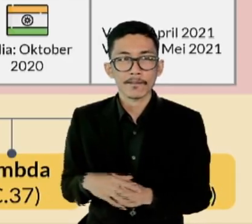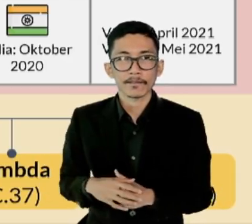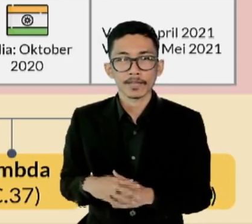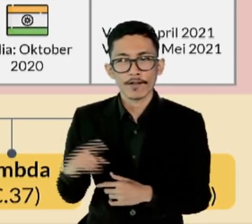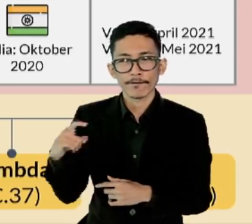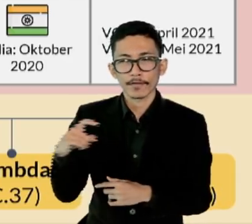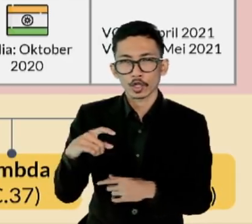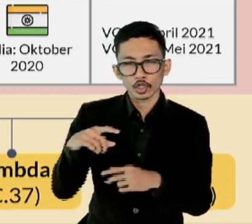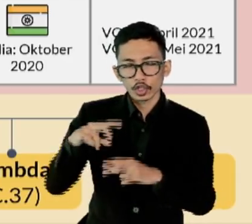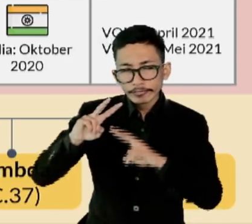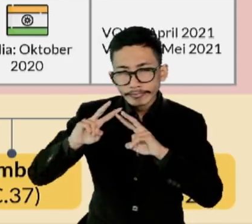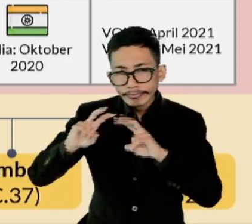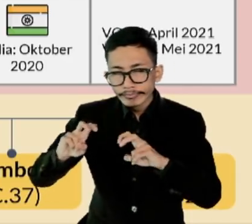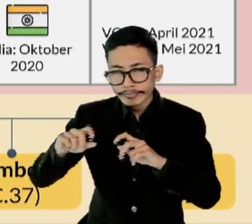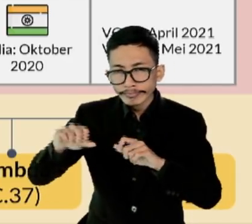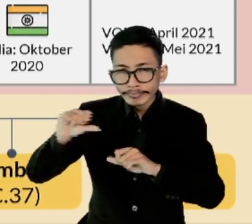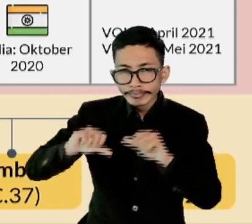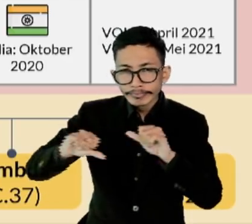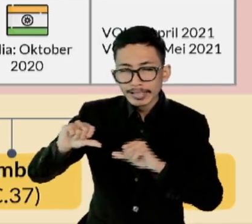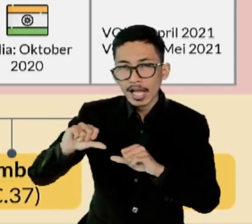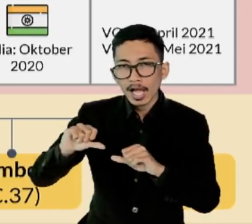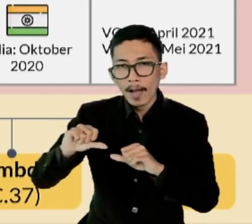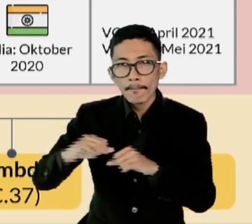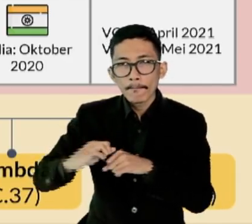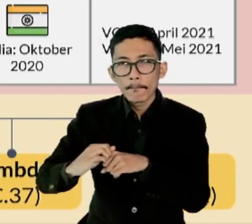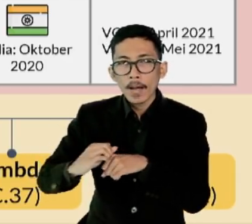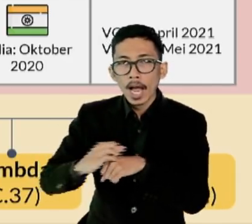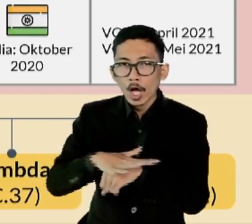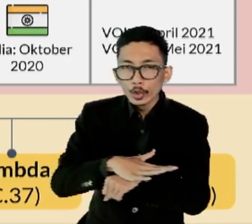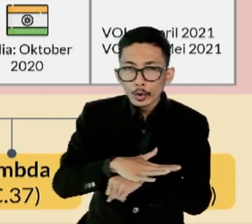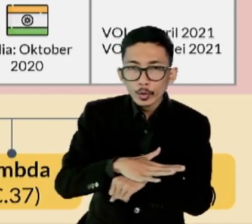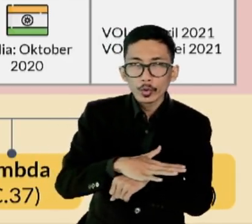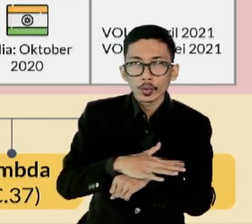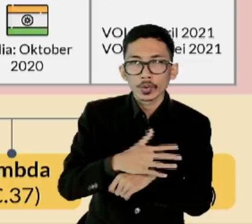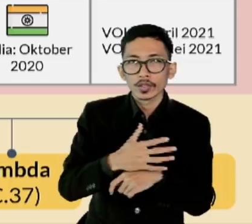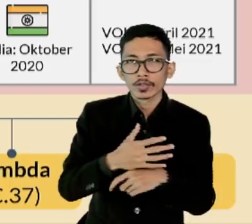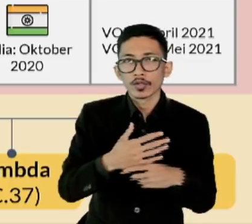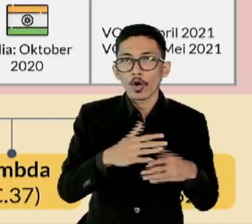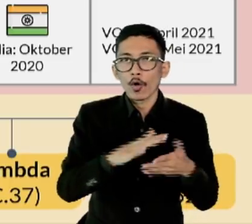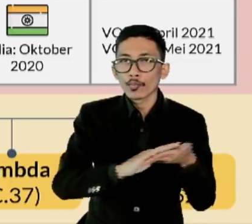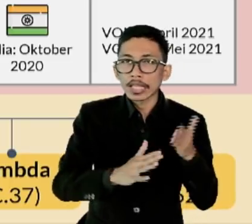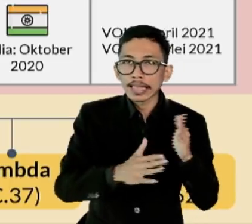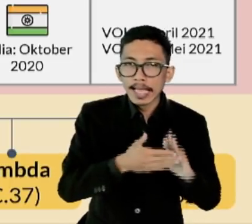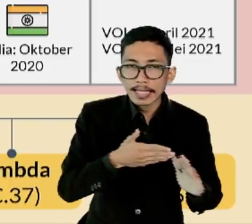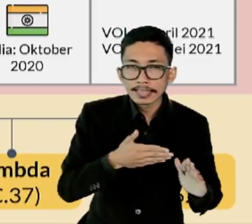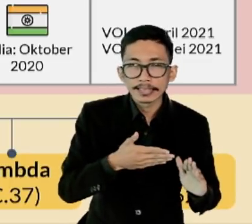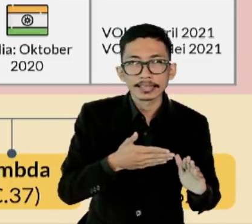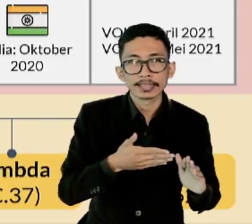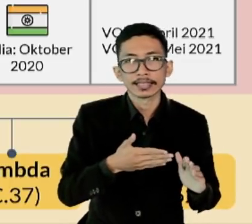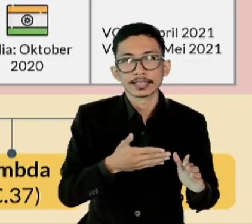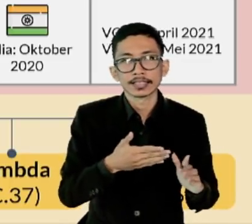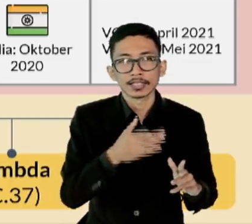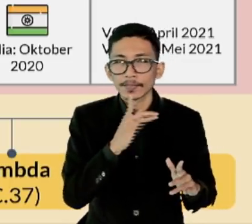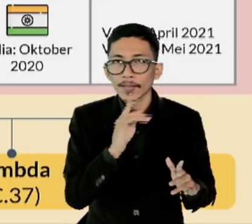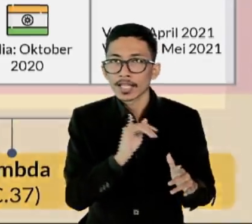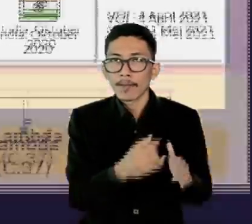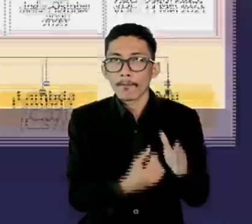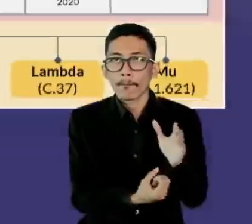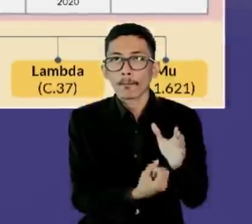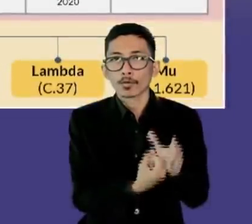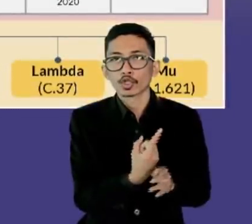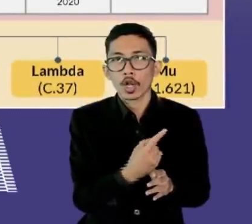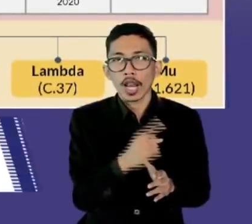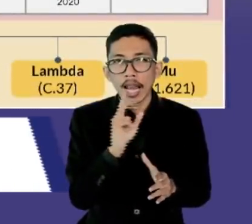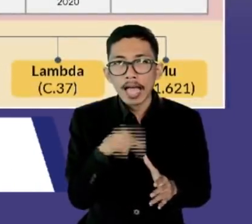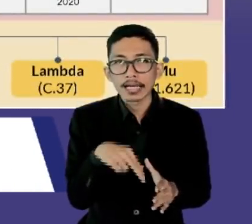genetiknya maupun karena pengaruhnya terhadap transmisi di komunitas, termasuk memunculkan klaster kasus